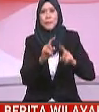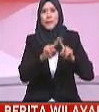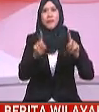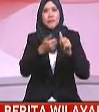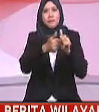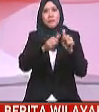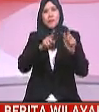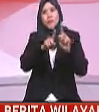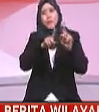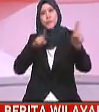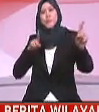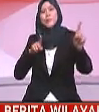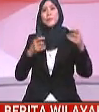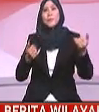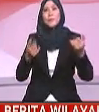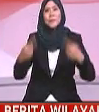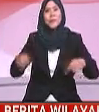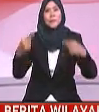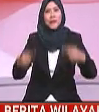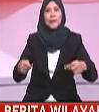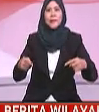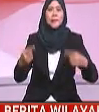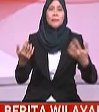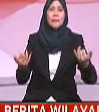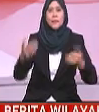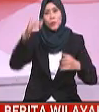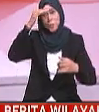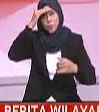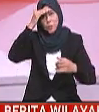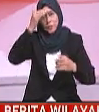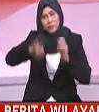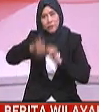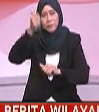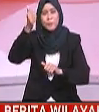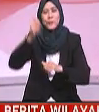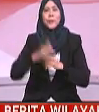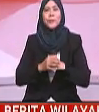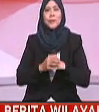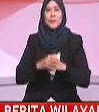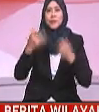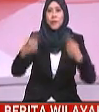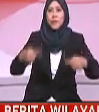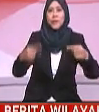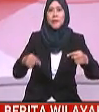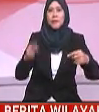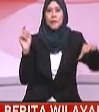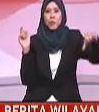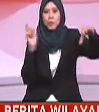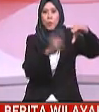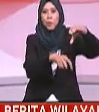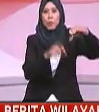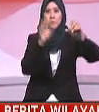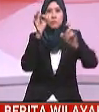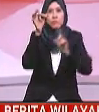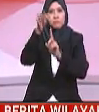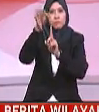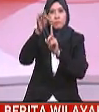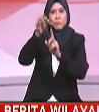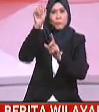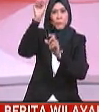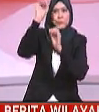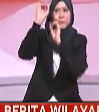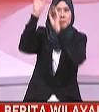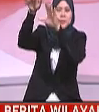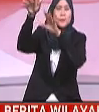jauh apabila menyaksikan perlawanan didominasi Johor Jewels. Pada perlawanan tersebut, gol shooter Johor Noraina